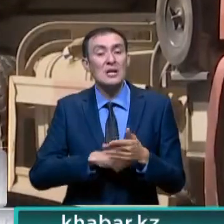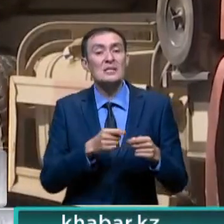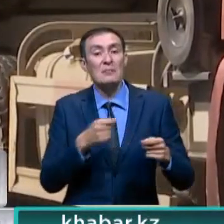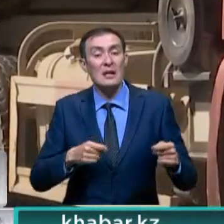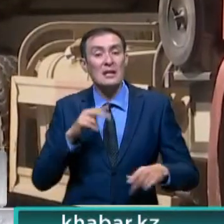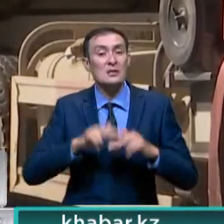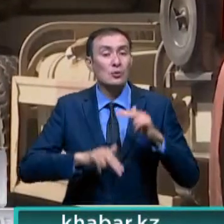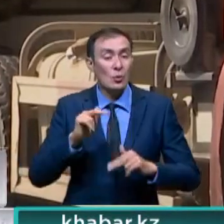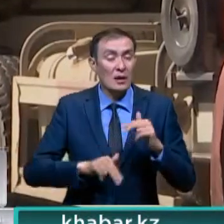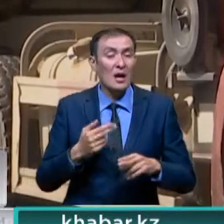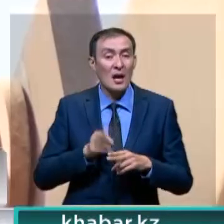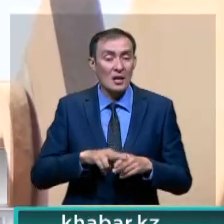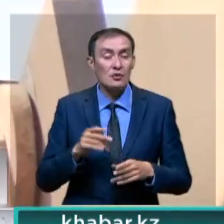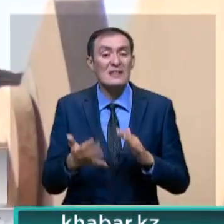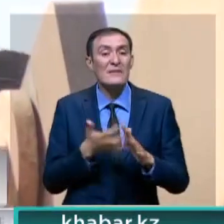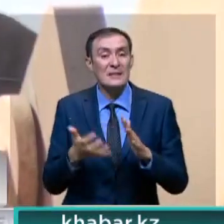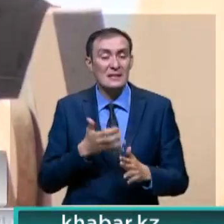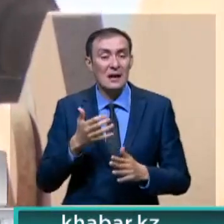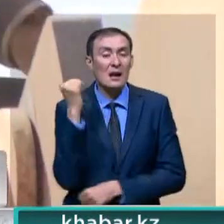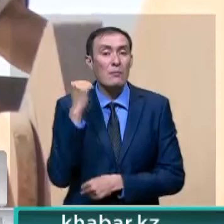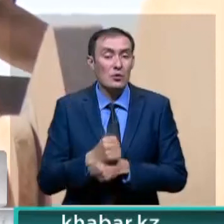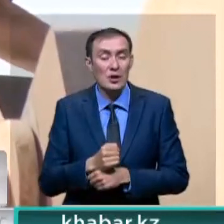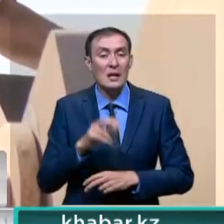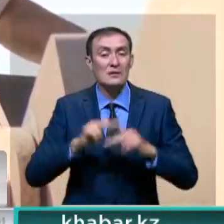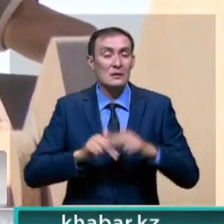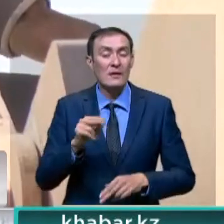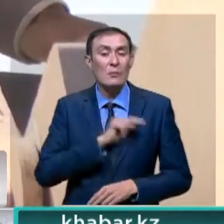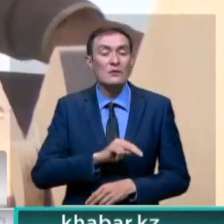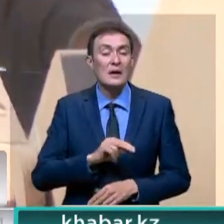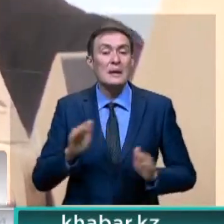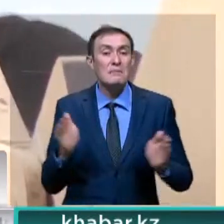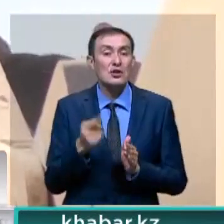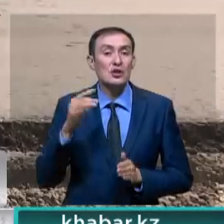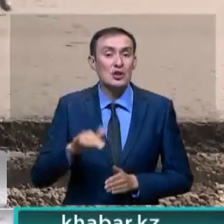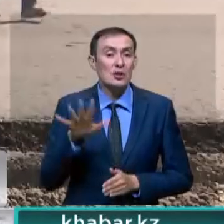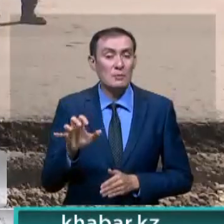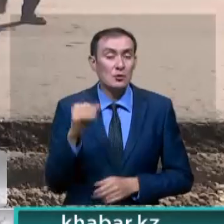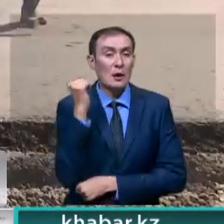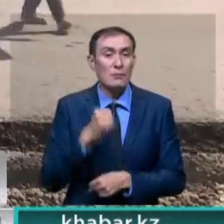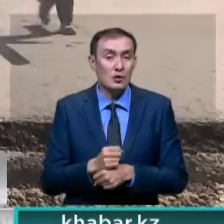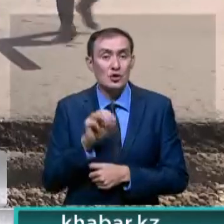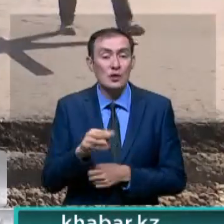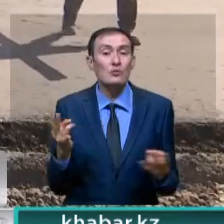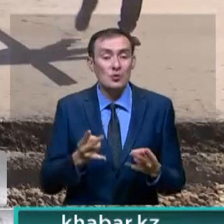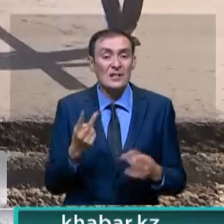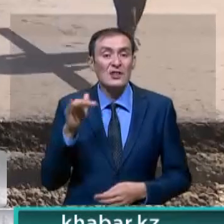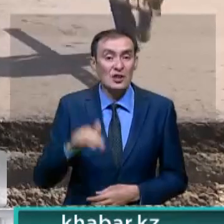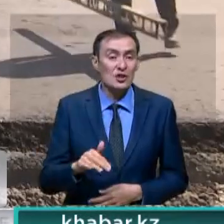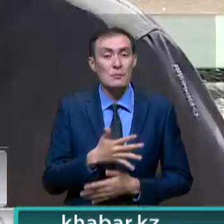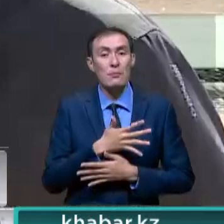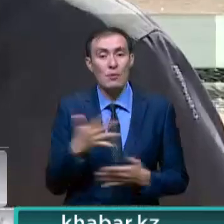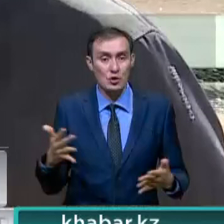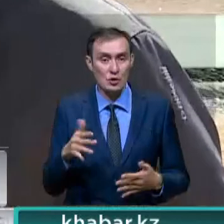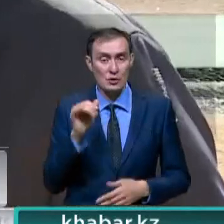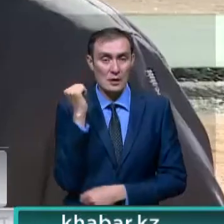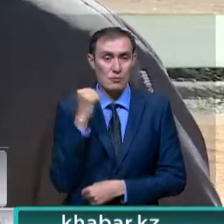замедления темпов работы называют дефицит кадров. На объекте трудится меньше 1500 человек из необходимых 2500.